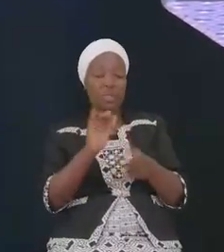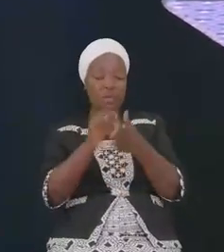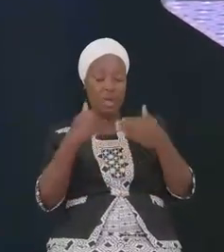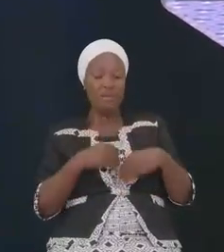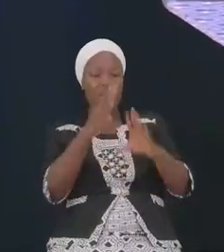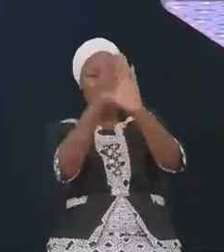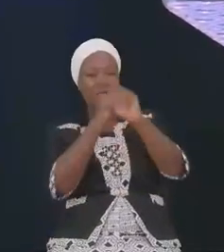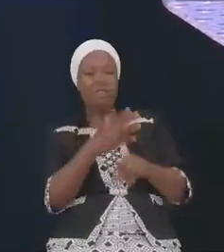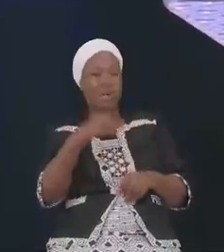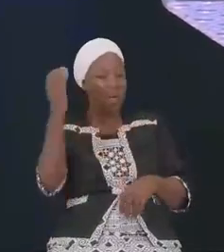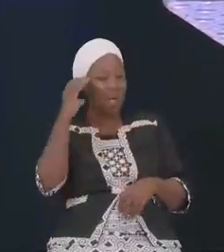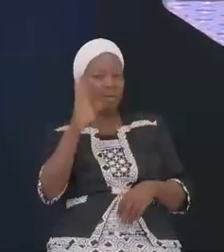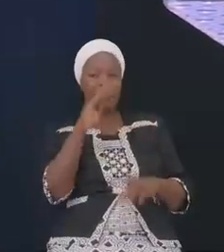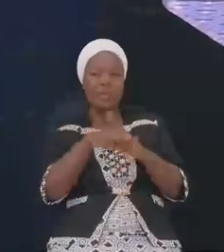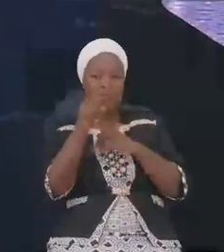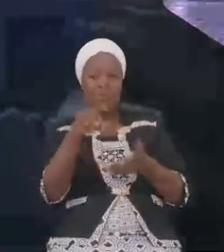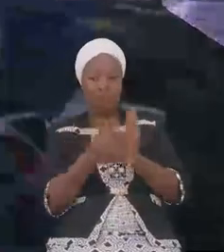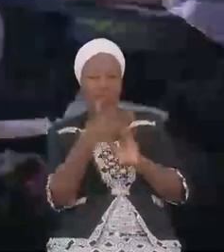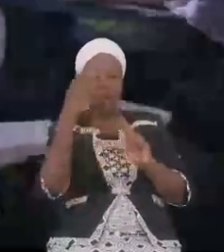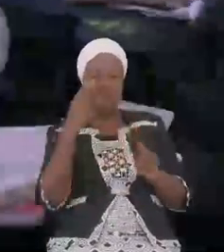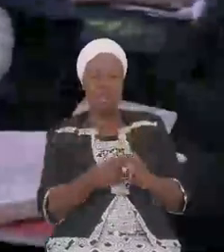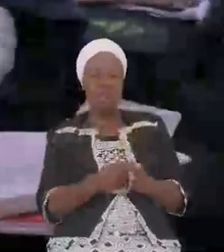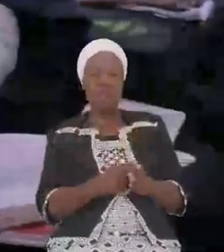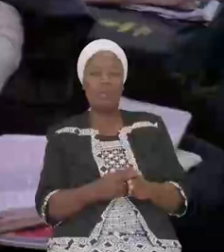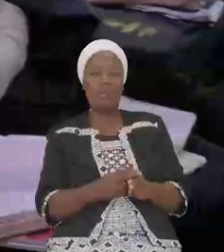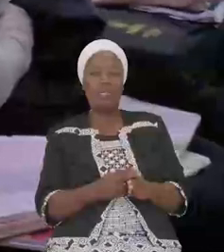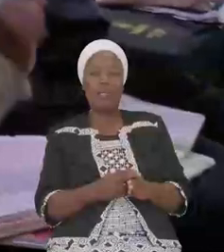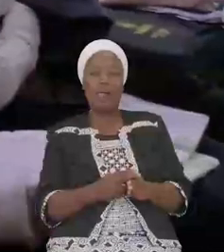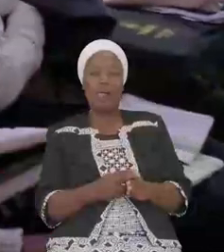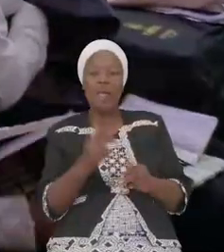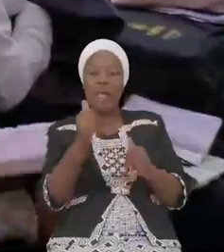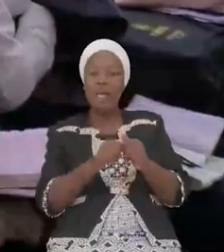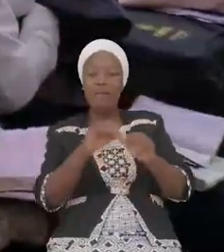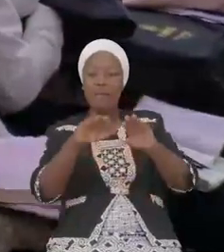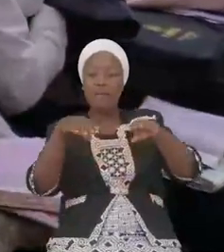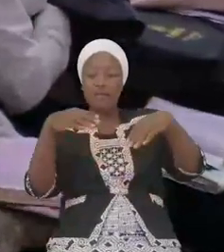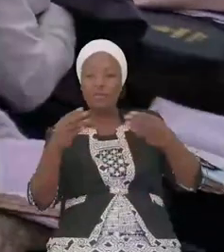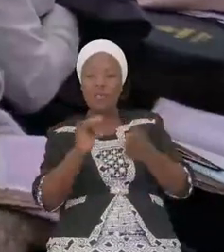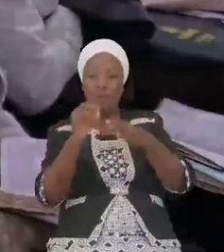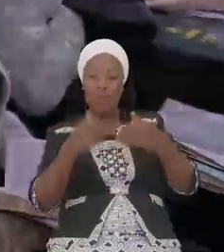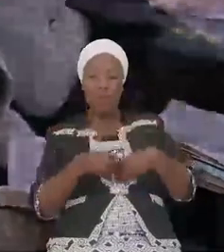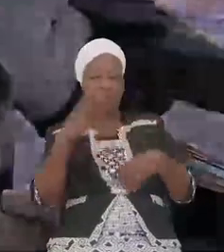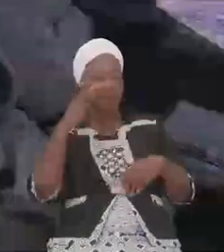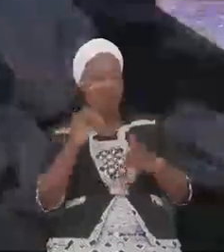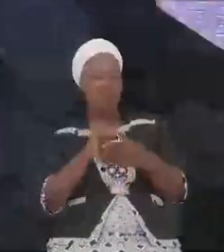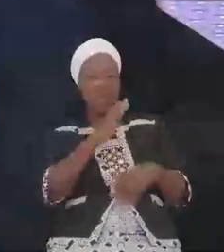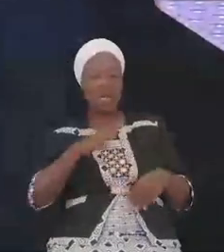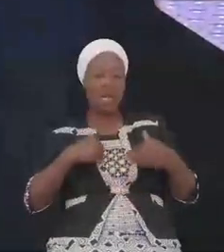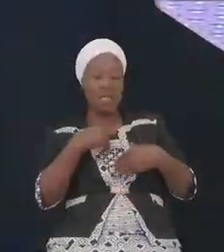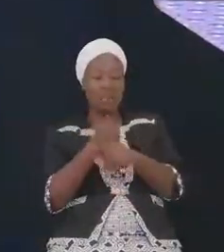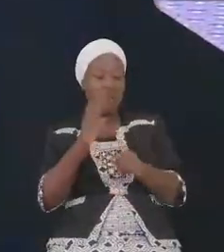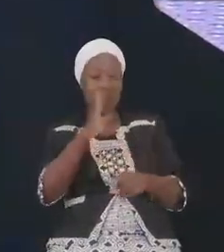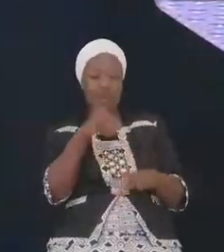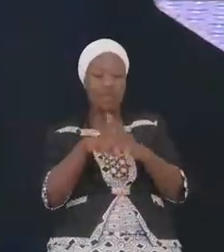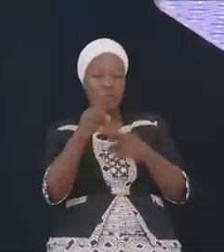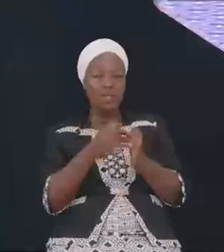vue et entendue soit en vous. Que toute provision que nous avons vue, que Christ a faite, soit en vous.